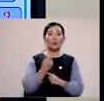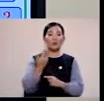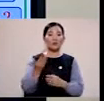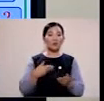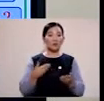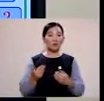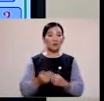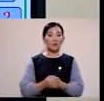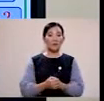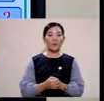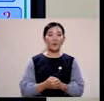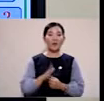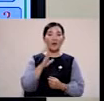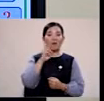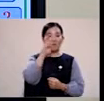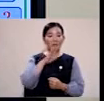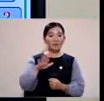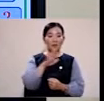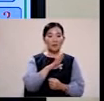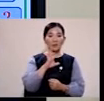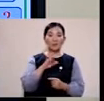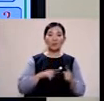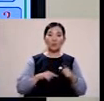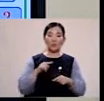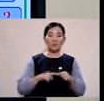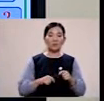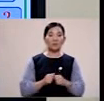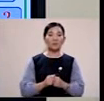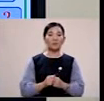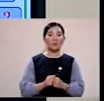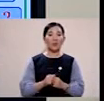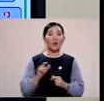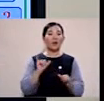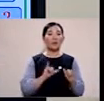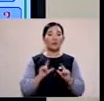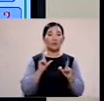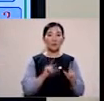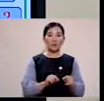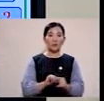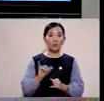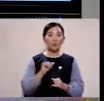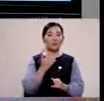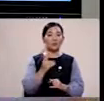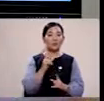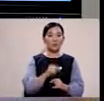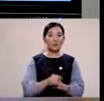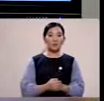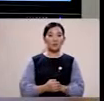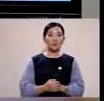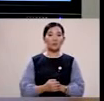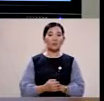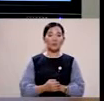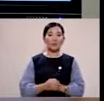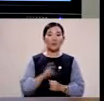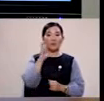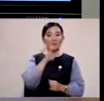идёте?" Vatandan, с родины. Qayerga ketyapsiz? Куда вы идёте?